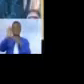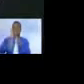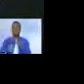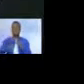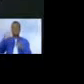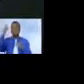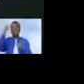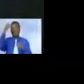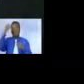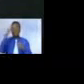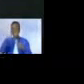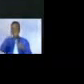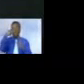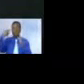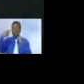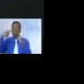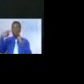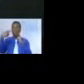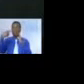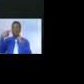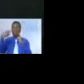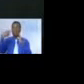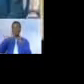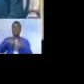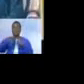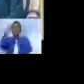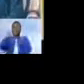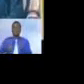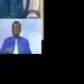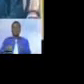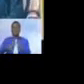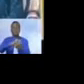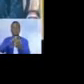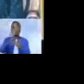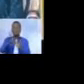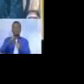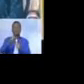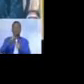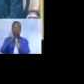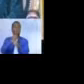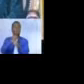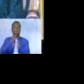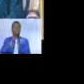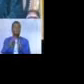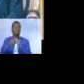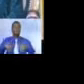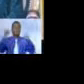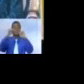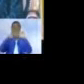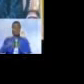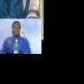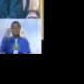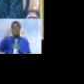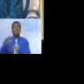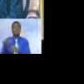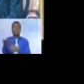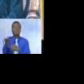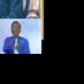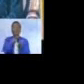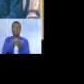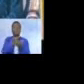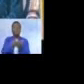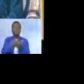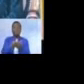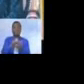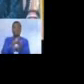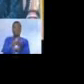pays. Le deuxième axe, c'est de donner un rôle plus important à la mobilisation boursière. En effet,